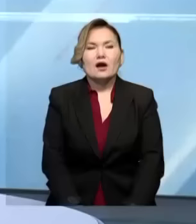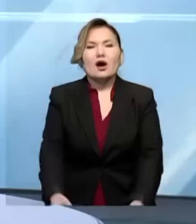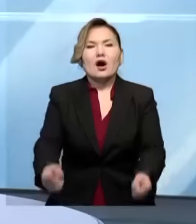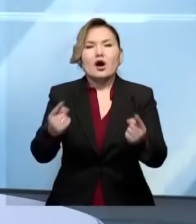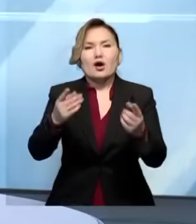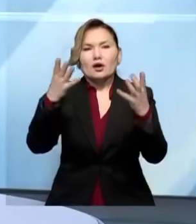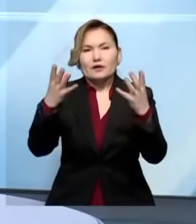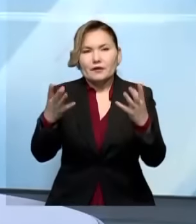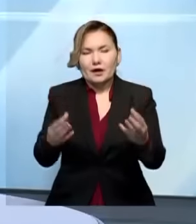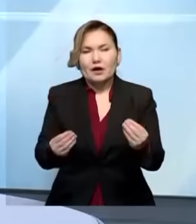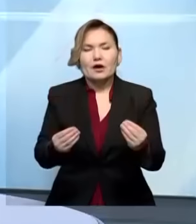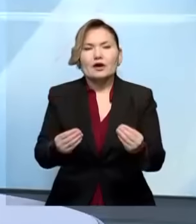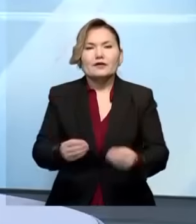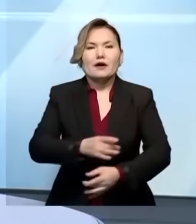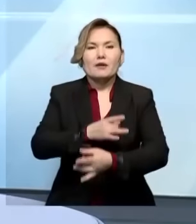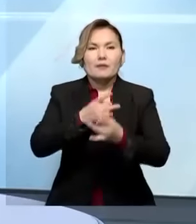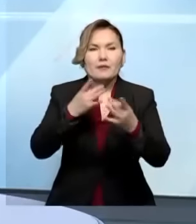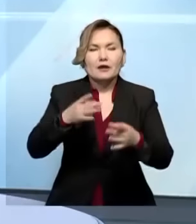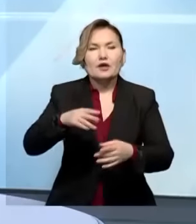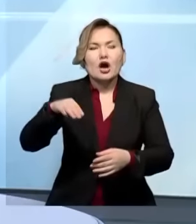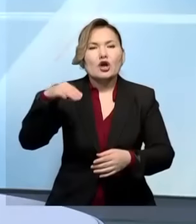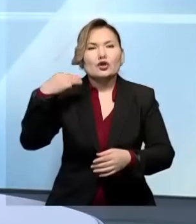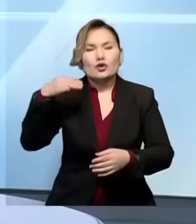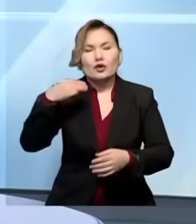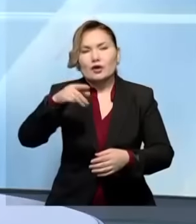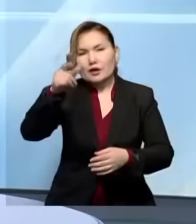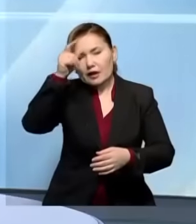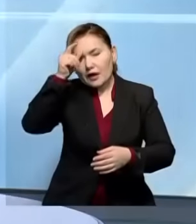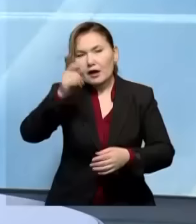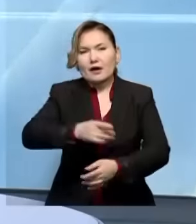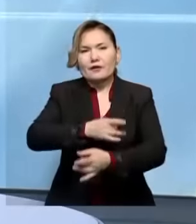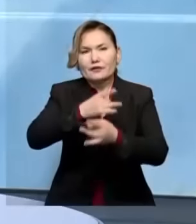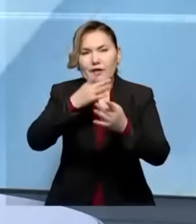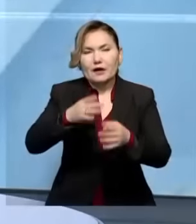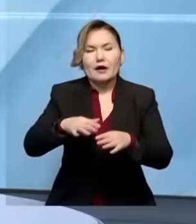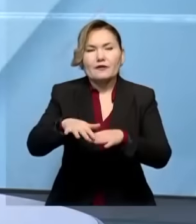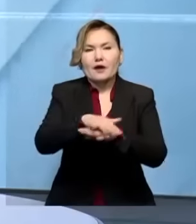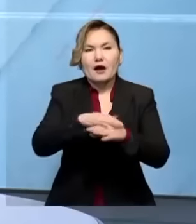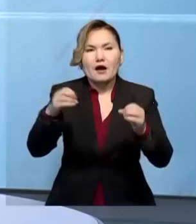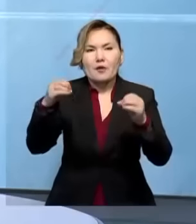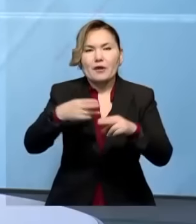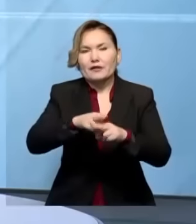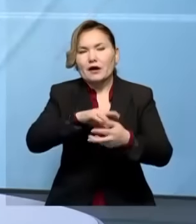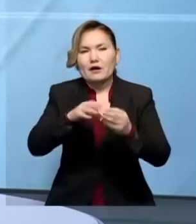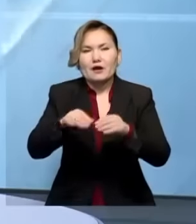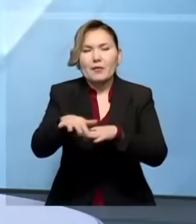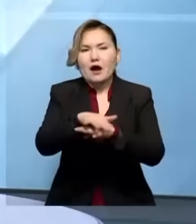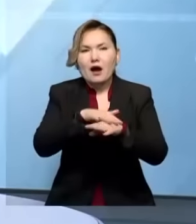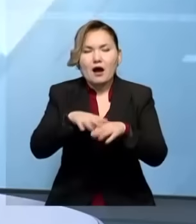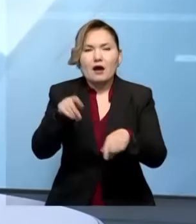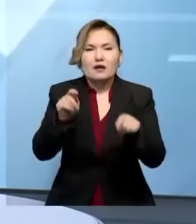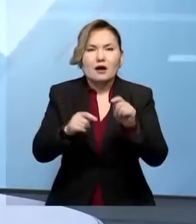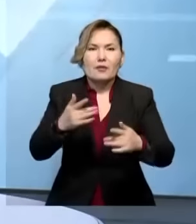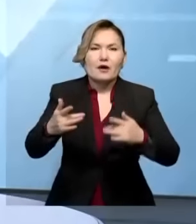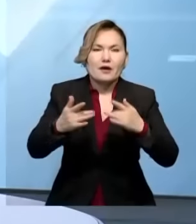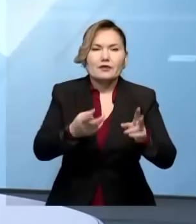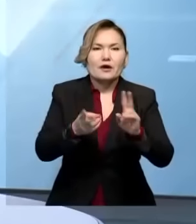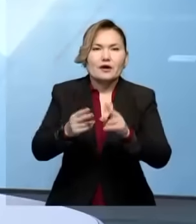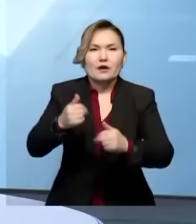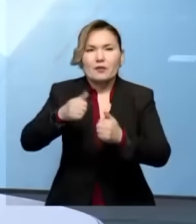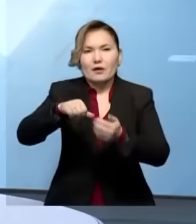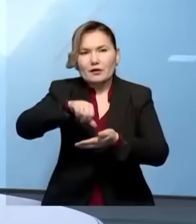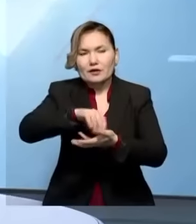Ұлыстың ұлы күні Түркияда да тойланды. Анадолы жерінде тұратын қандастарымыз бен жергілікті халық Наурызды кең көлемде атап өтті. Мерекелік шараға